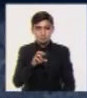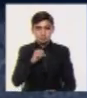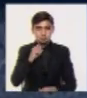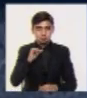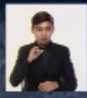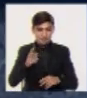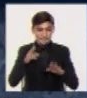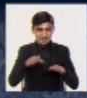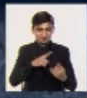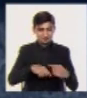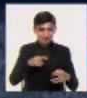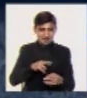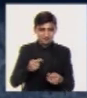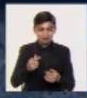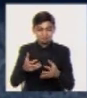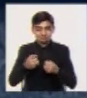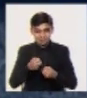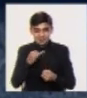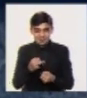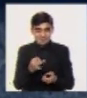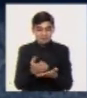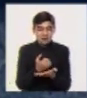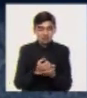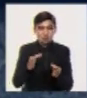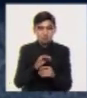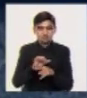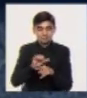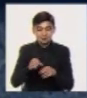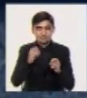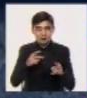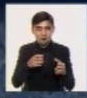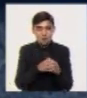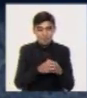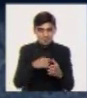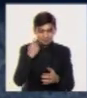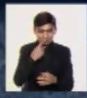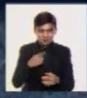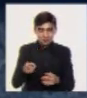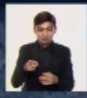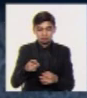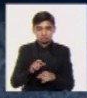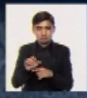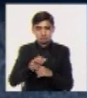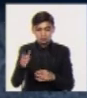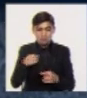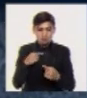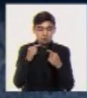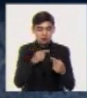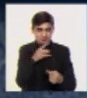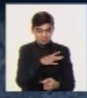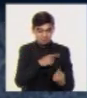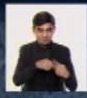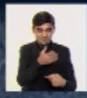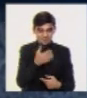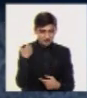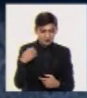Букмекерлер қауымдастығы төлемдерді қабылдау және ұтыстарды төлеу жеке бір компания арқылы жүзеге асырылатыны түбегейлі қарсы. Жылына